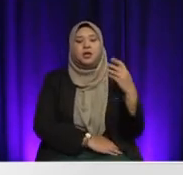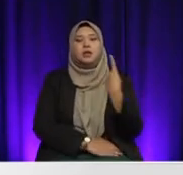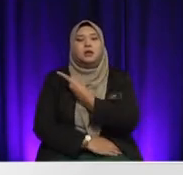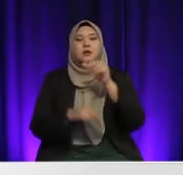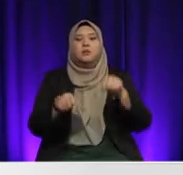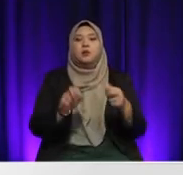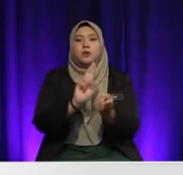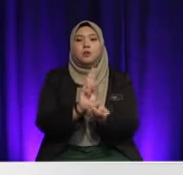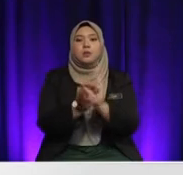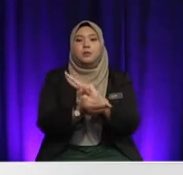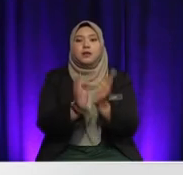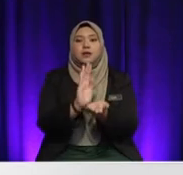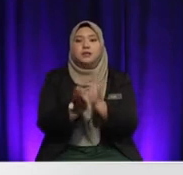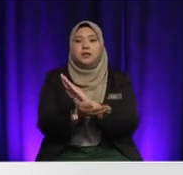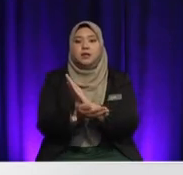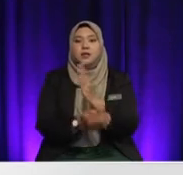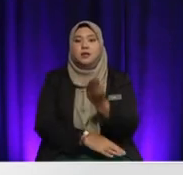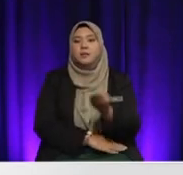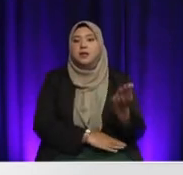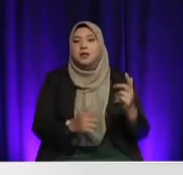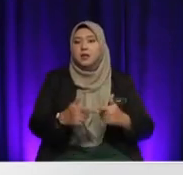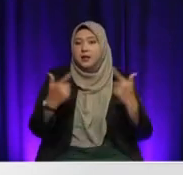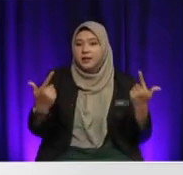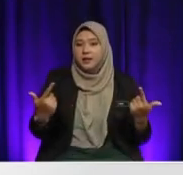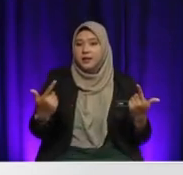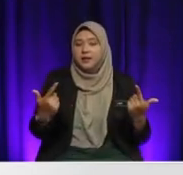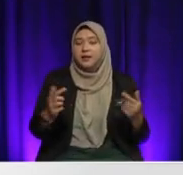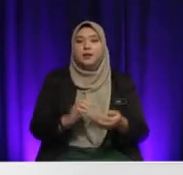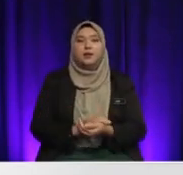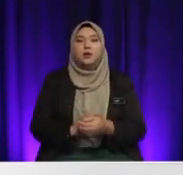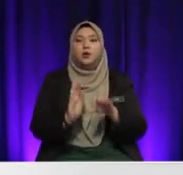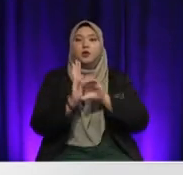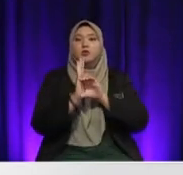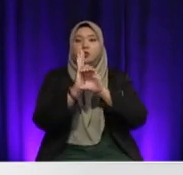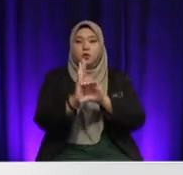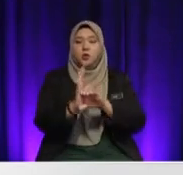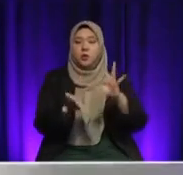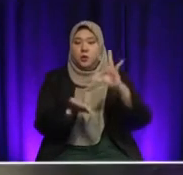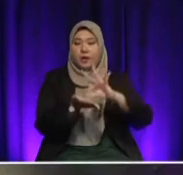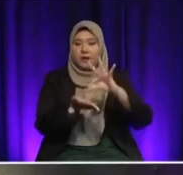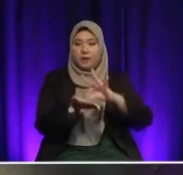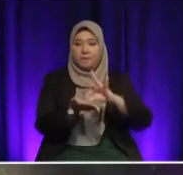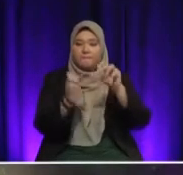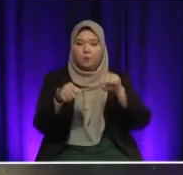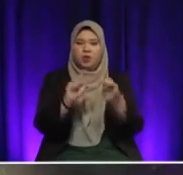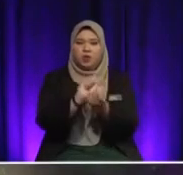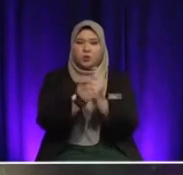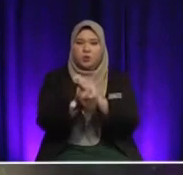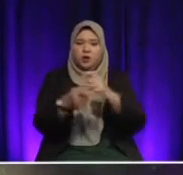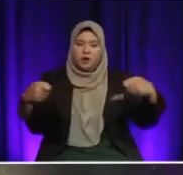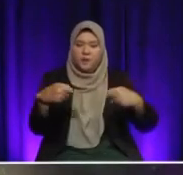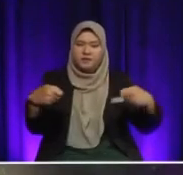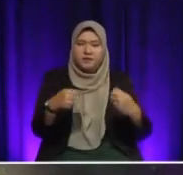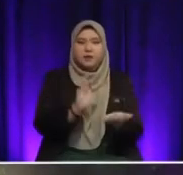ayam masak merah. Tapi dalam kes kami, kami tak buat ayam masak merah lah. Kami buat popcorn daging ayam tadi. Lepas tu,